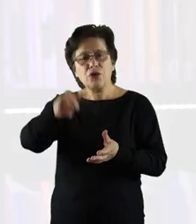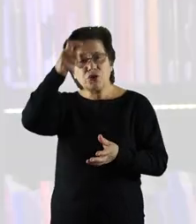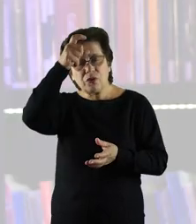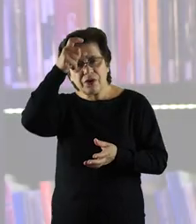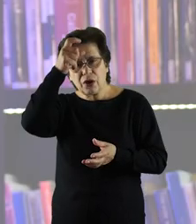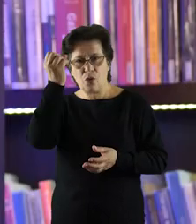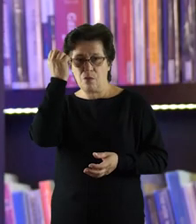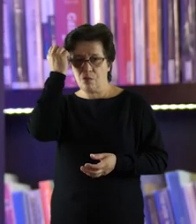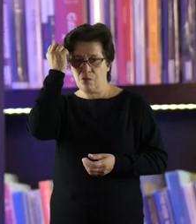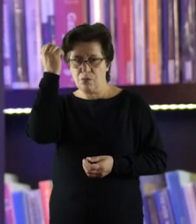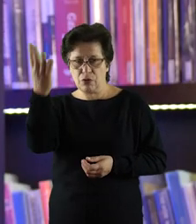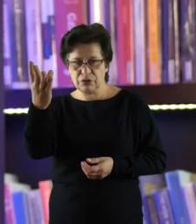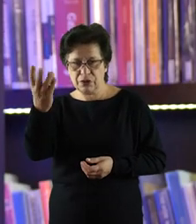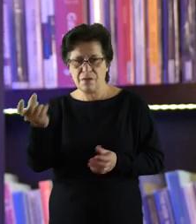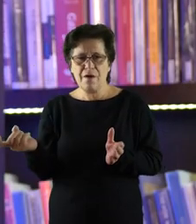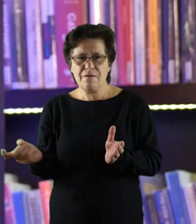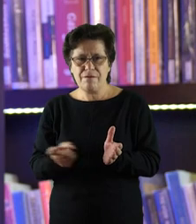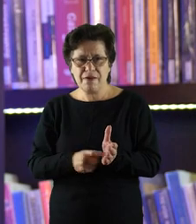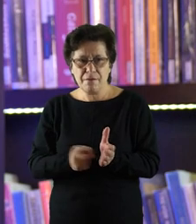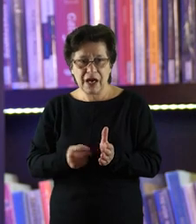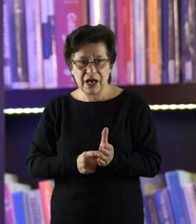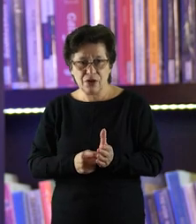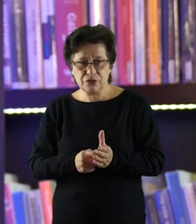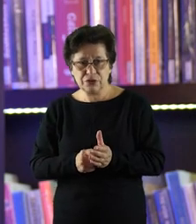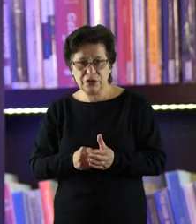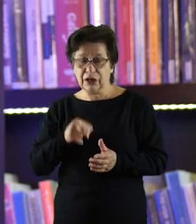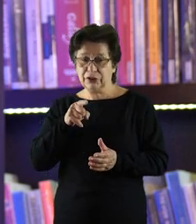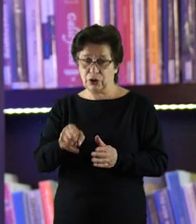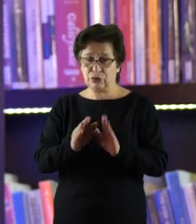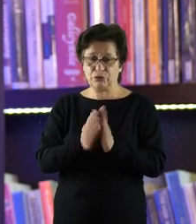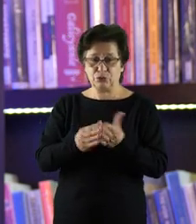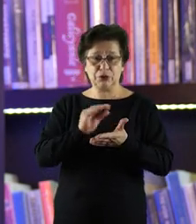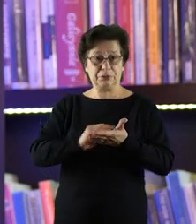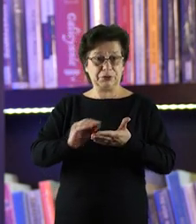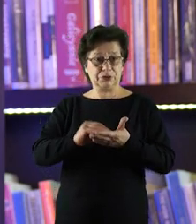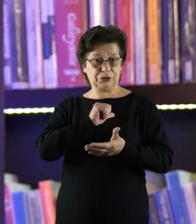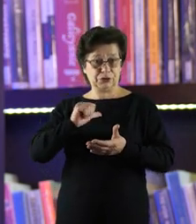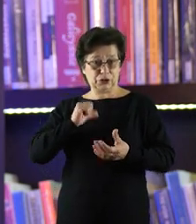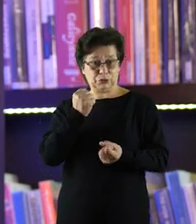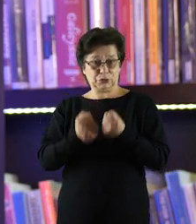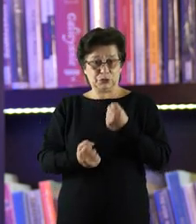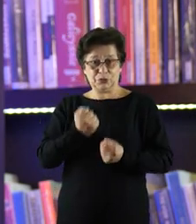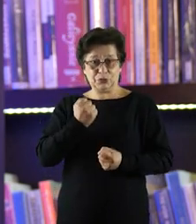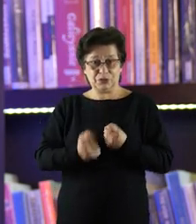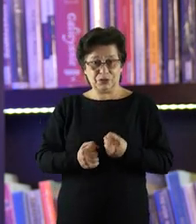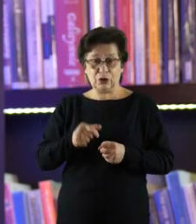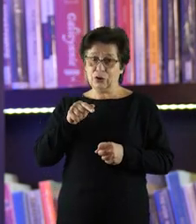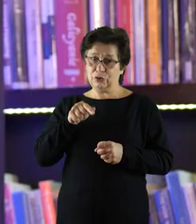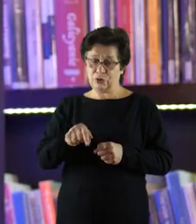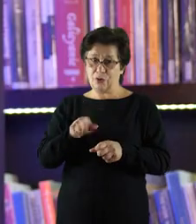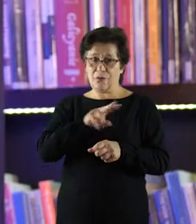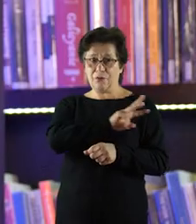mądrym, wymagającym, dla którego książki pisze się najtrudniej. I właśnie takim odbiorcą jesteście